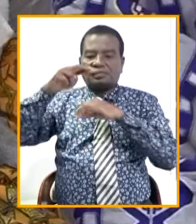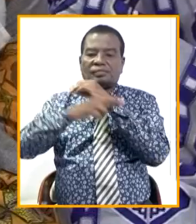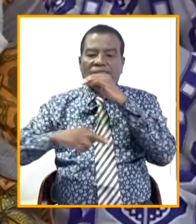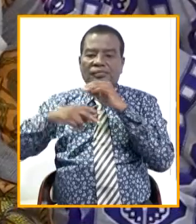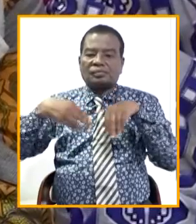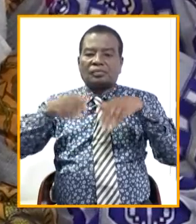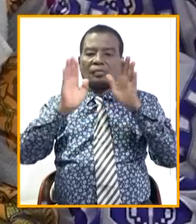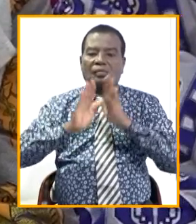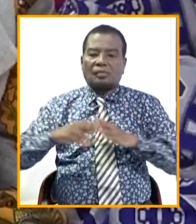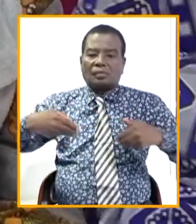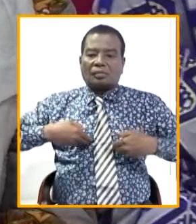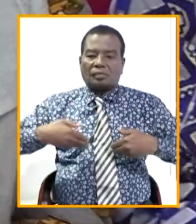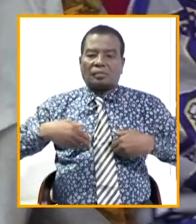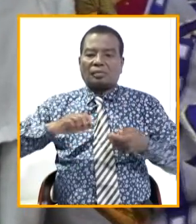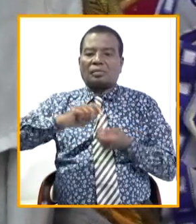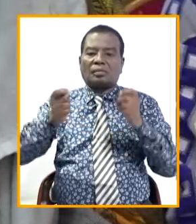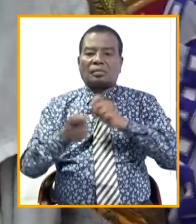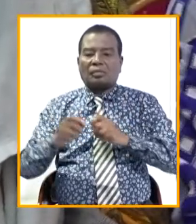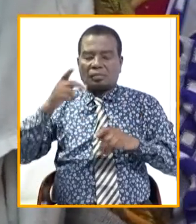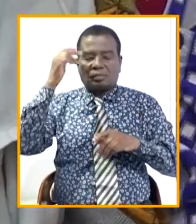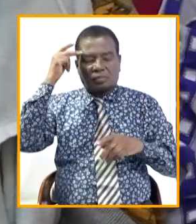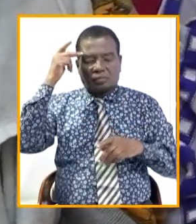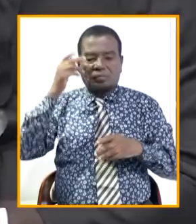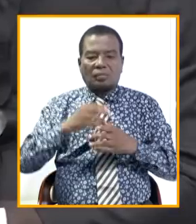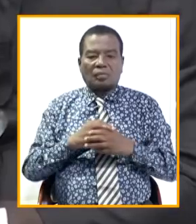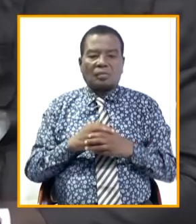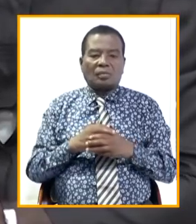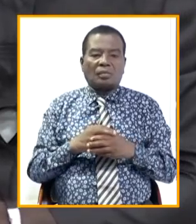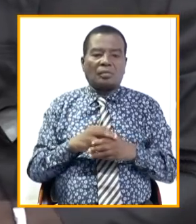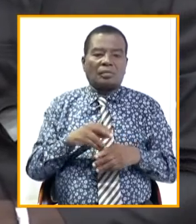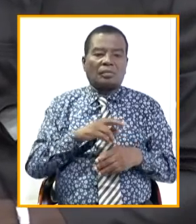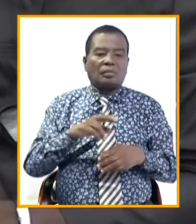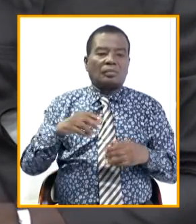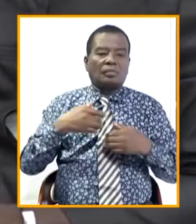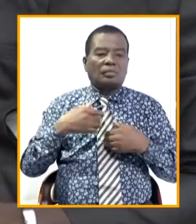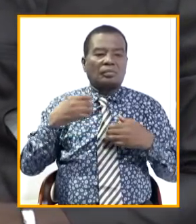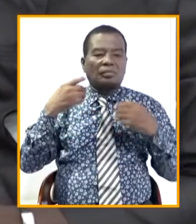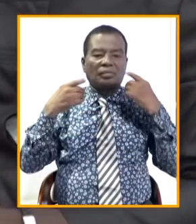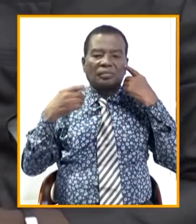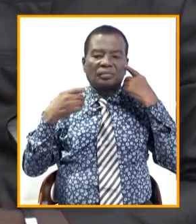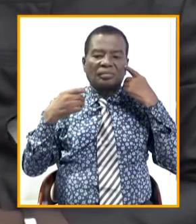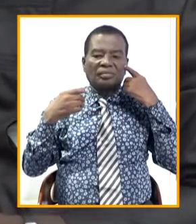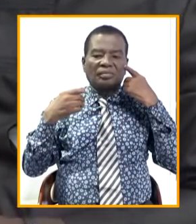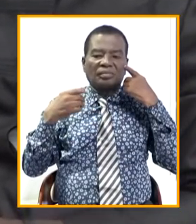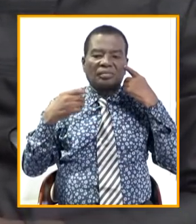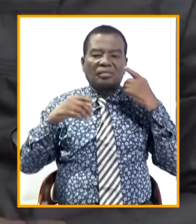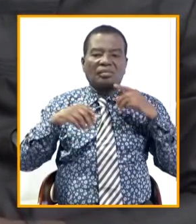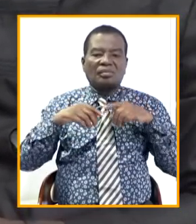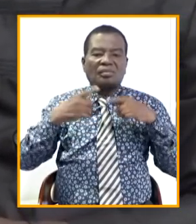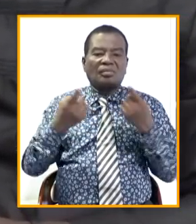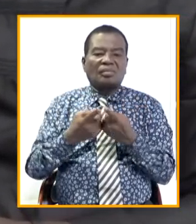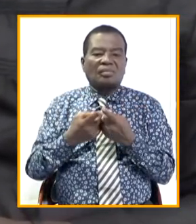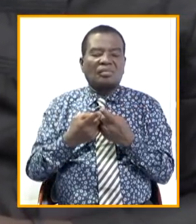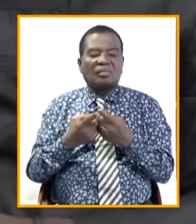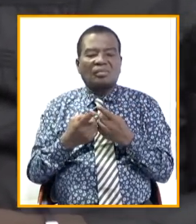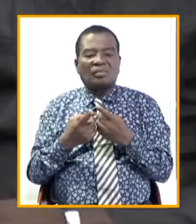jeunes à une prise de conscience et à un changement de mentalité. Vous avez des amis qui se battent les mains nues, mais vous, on vous apporte